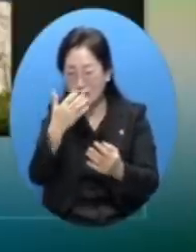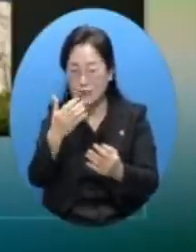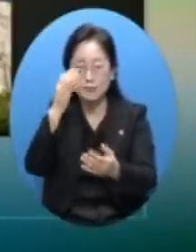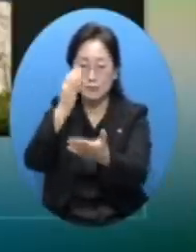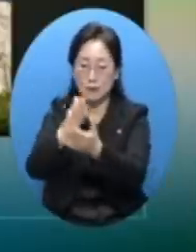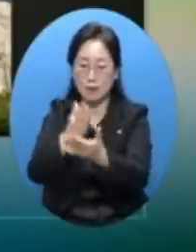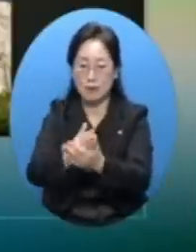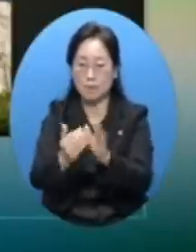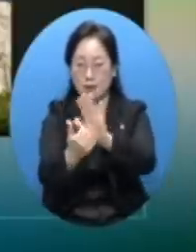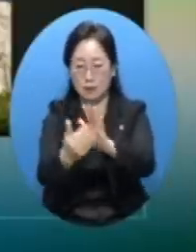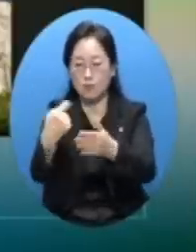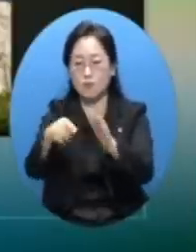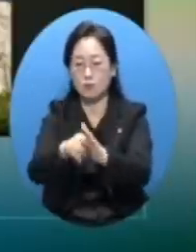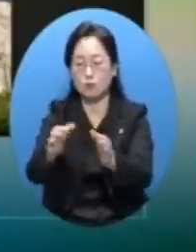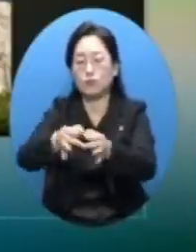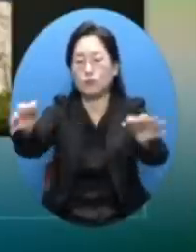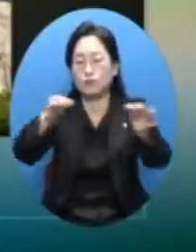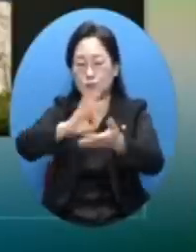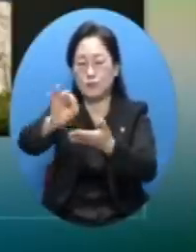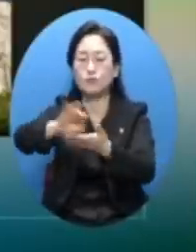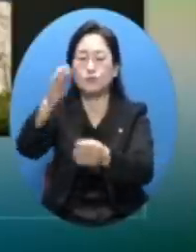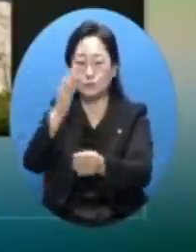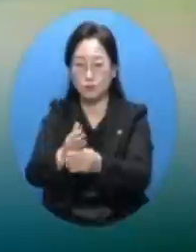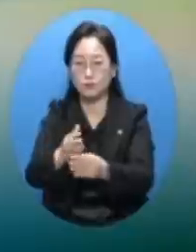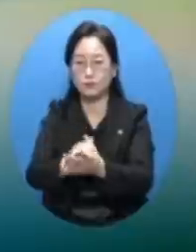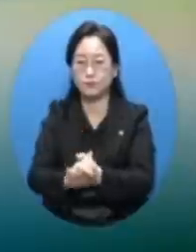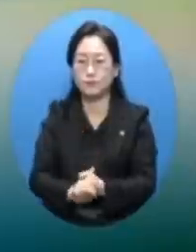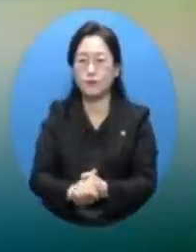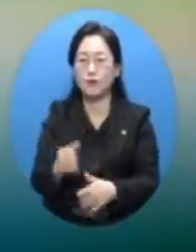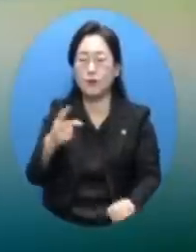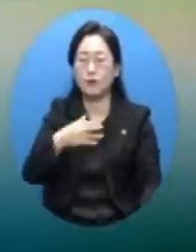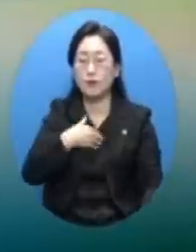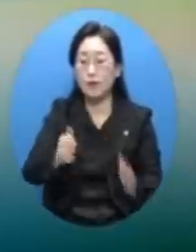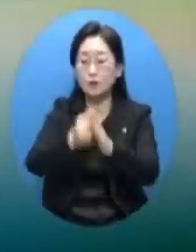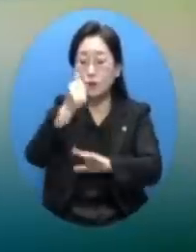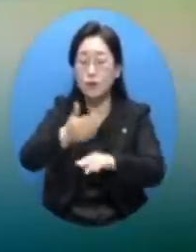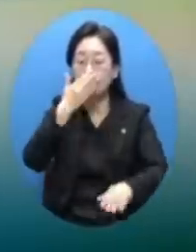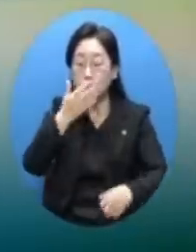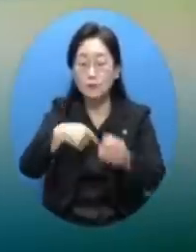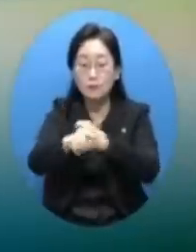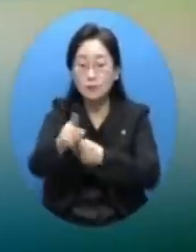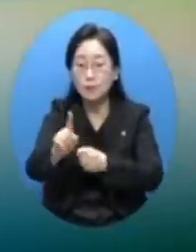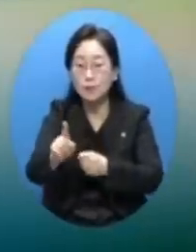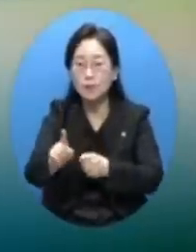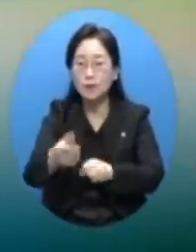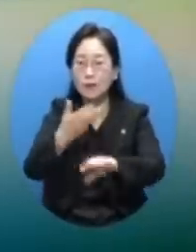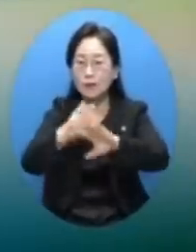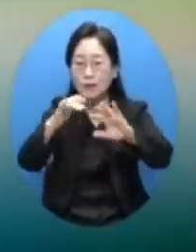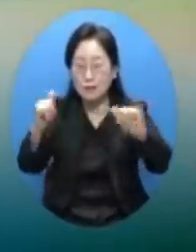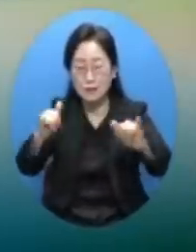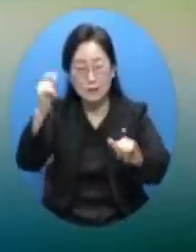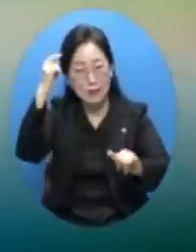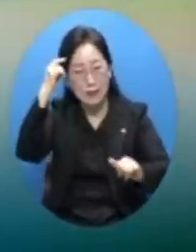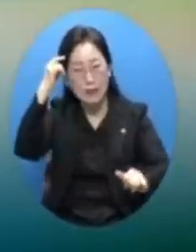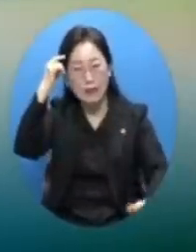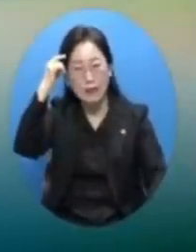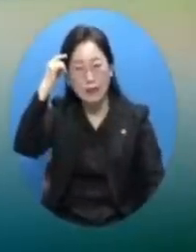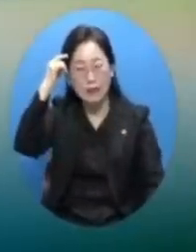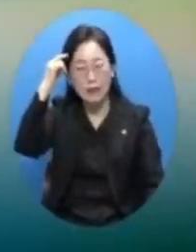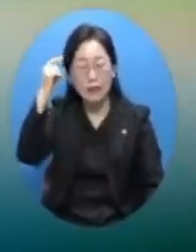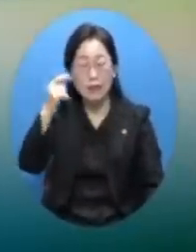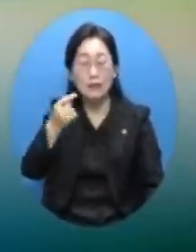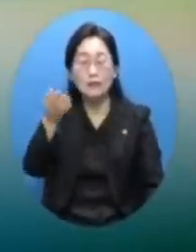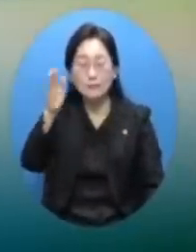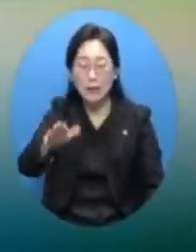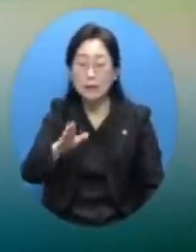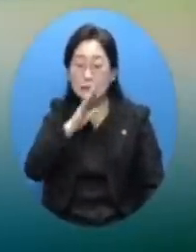있습니다. 그런 이런 고백을 했습니다. 내가 성공할 수 있었던 가장 큰 이유는 남들이 생각해봤지 실행하지